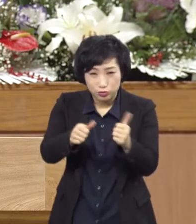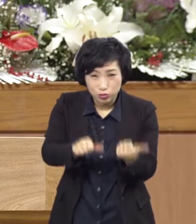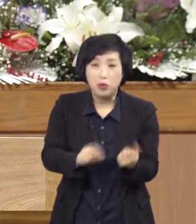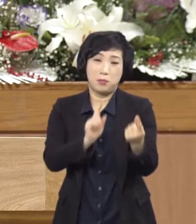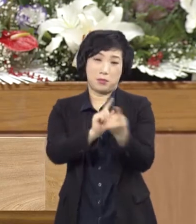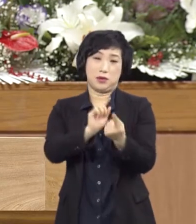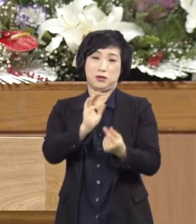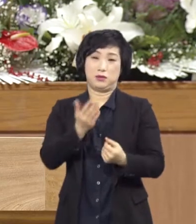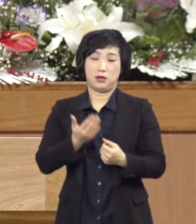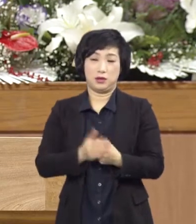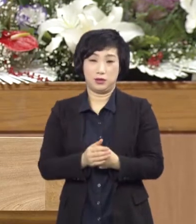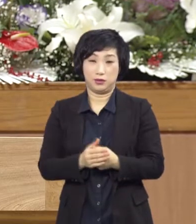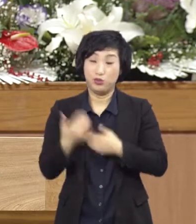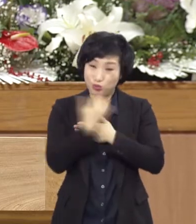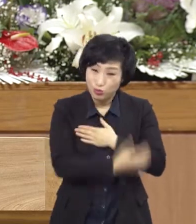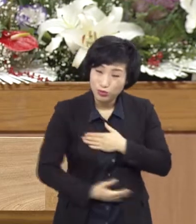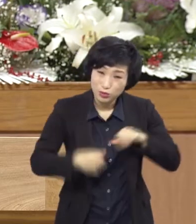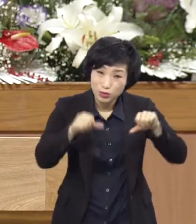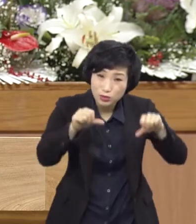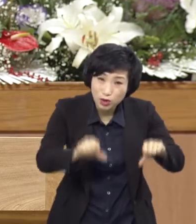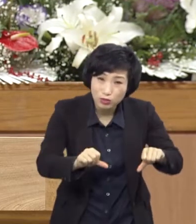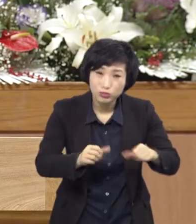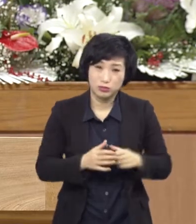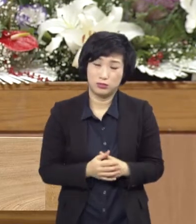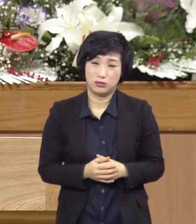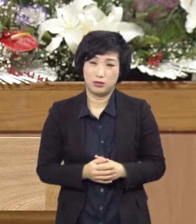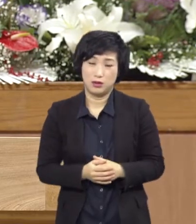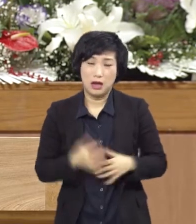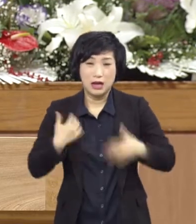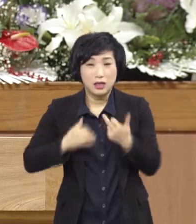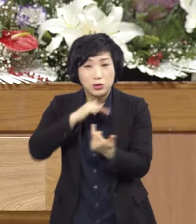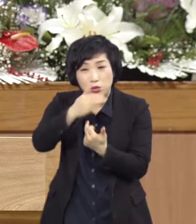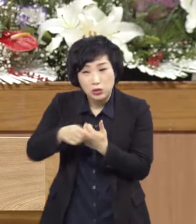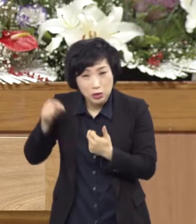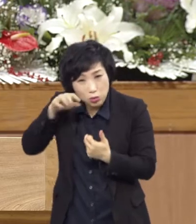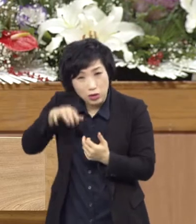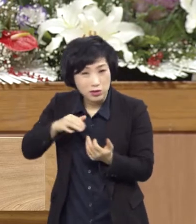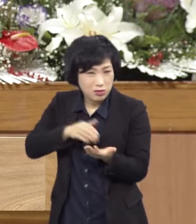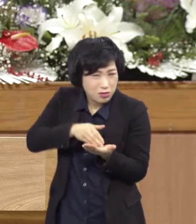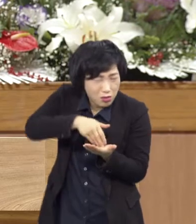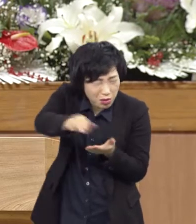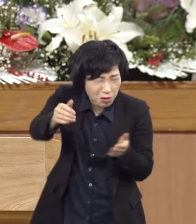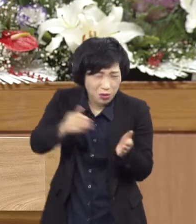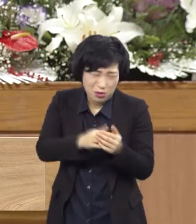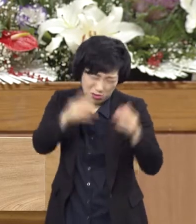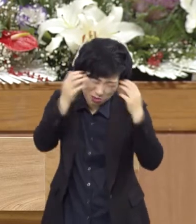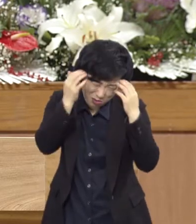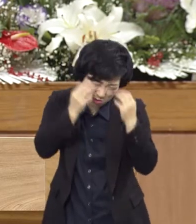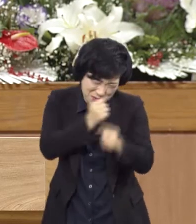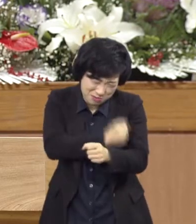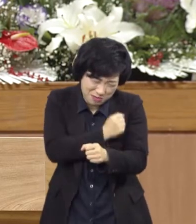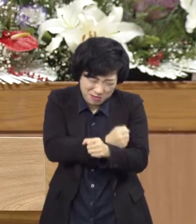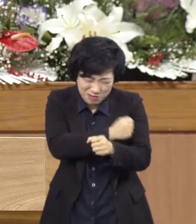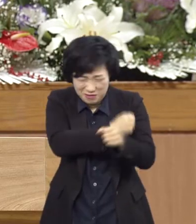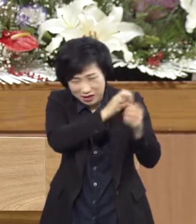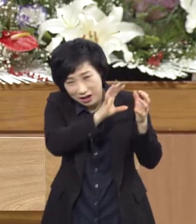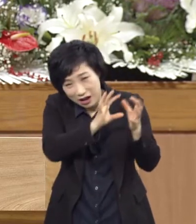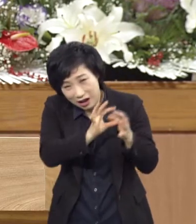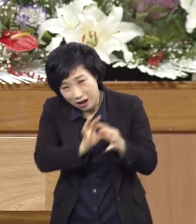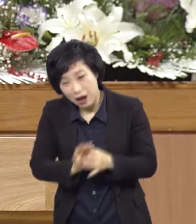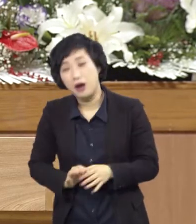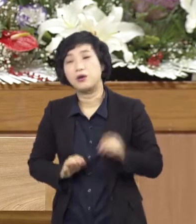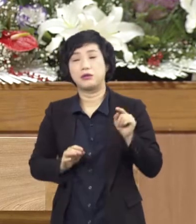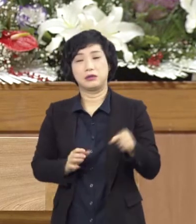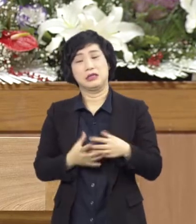순간에 육신도 저주를 받아 에덴에서 쫓겨나서 온갖 고통을 다